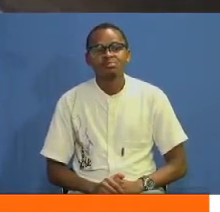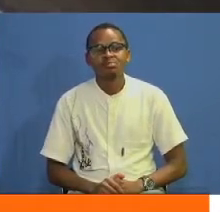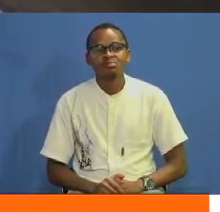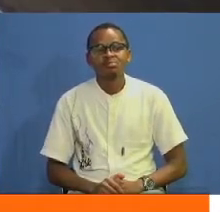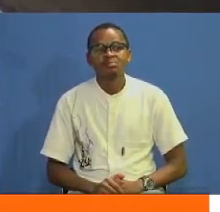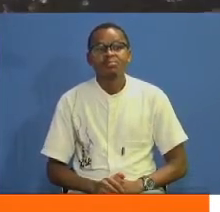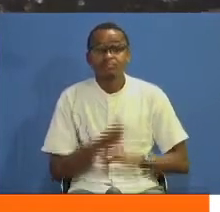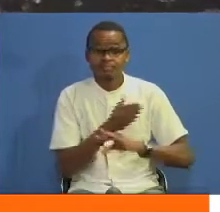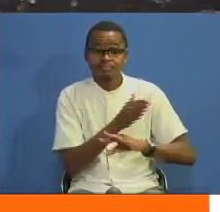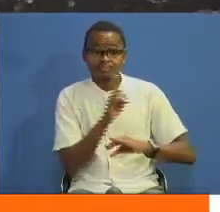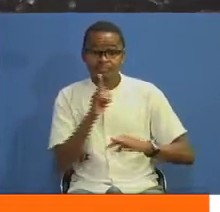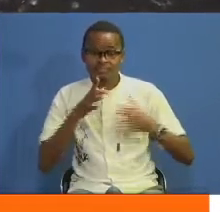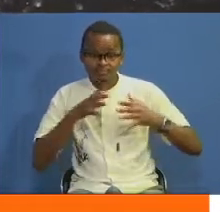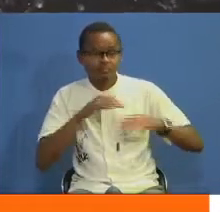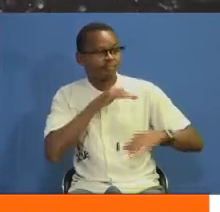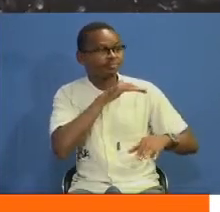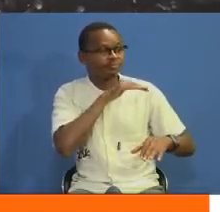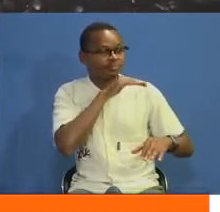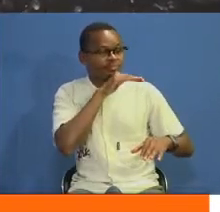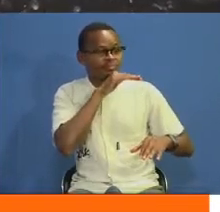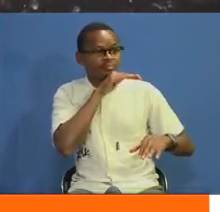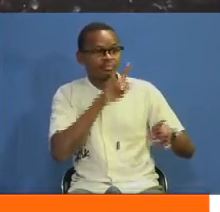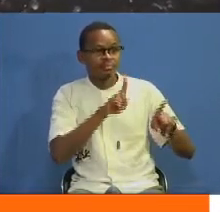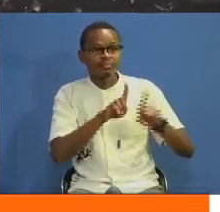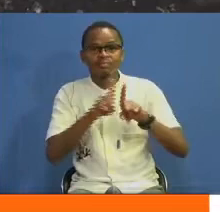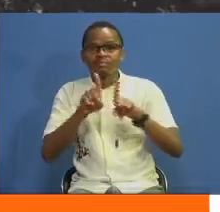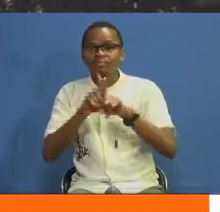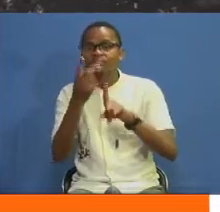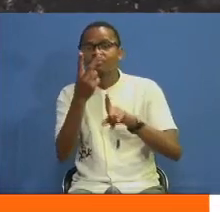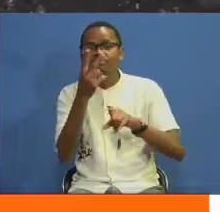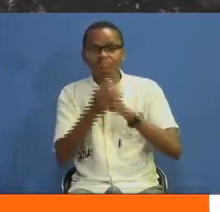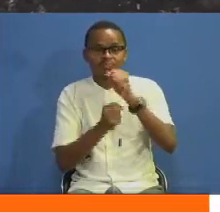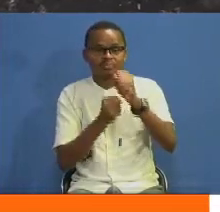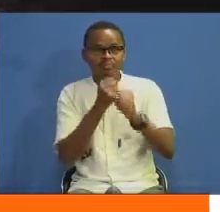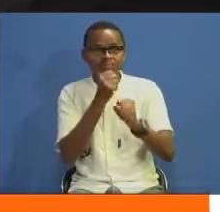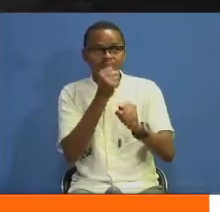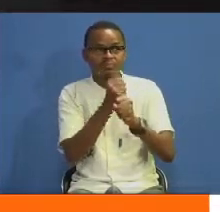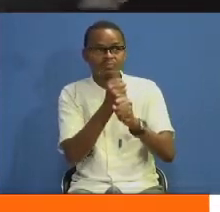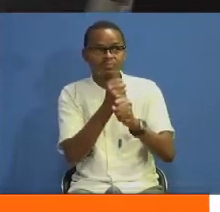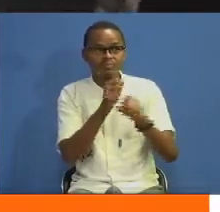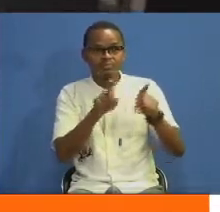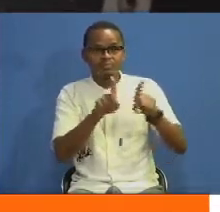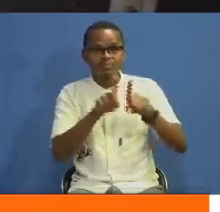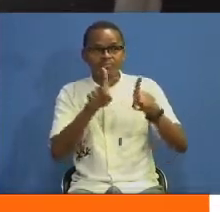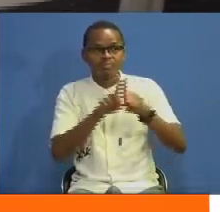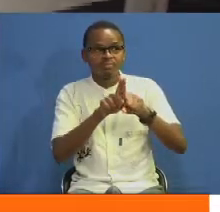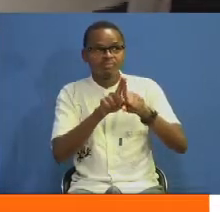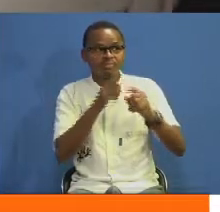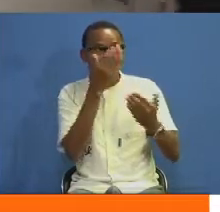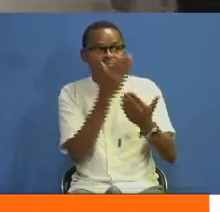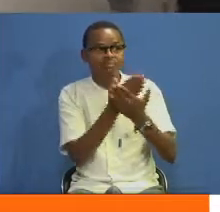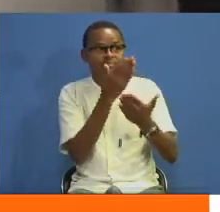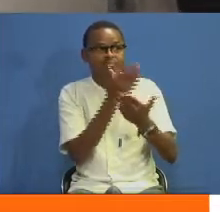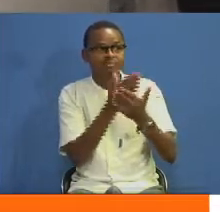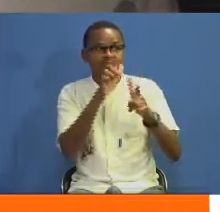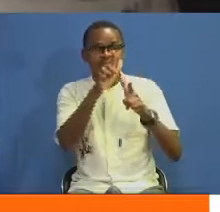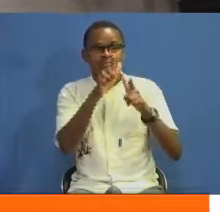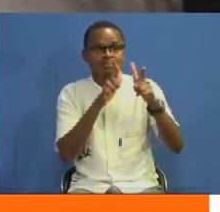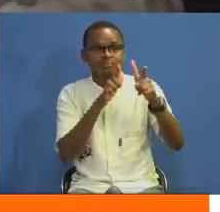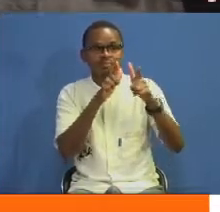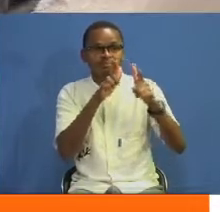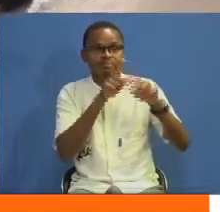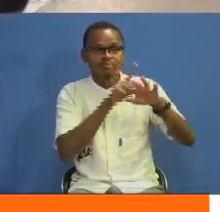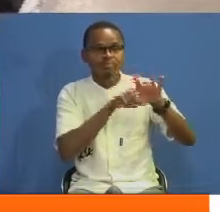Ambapo baadhi ya watu walikufa kwa ajali inayofanana miaka miwili iliyopita. Kwa mujibu wa mashahidi, lori la mafuta